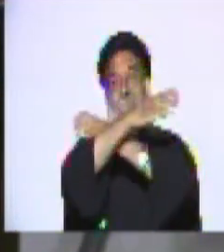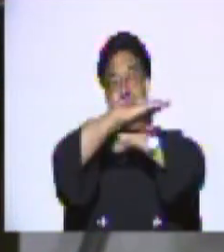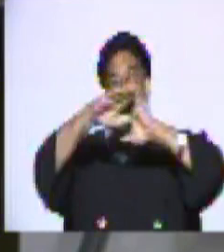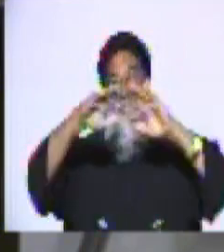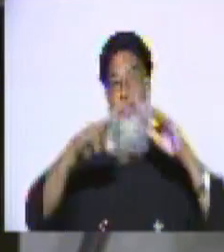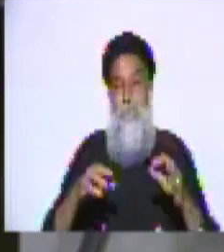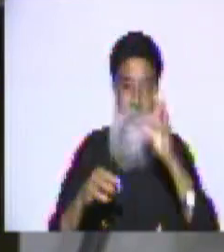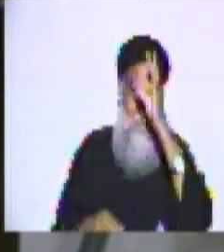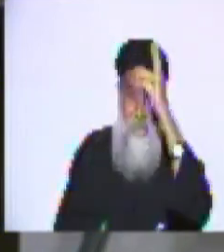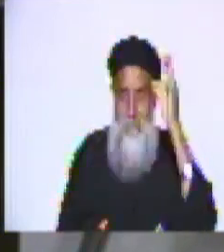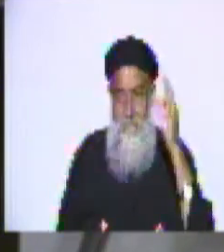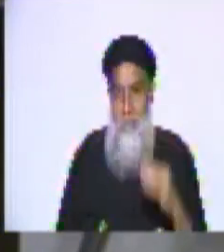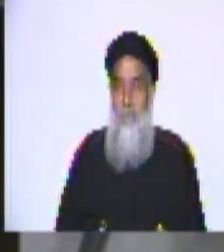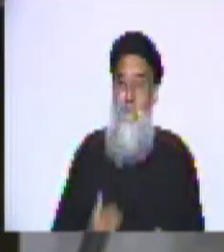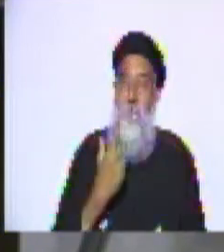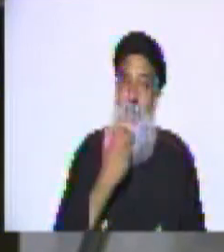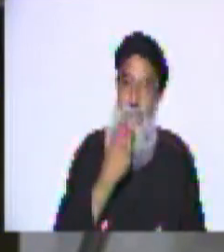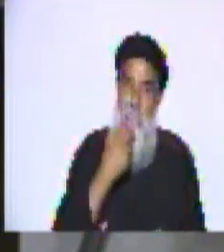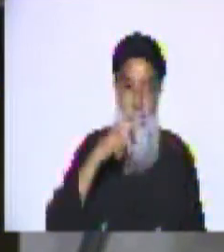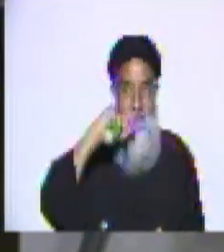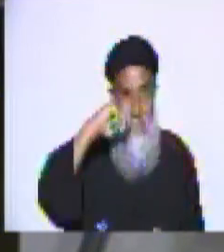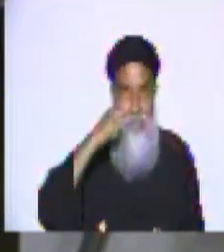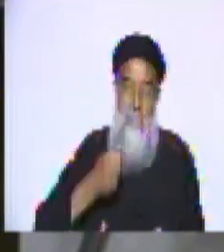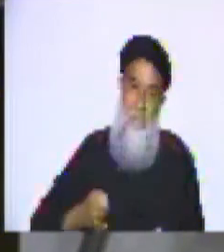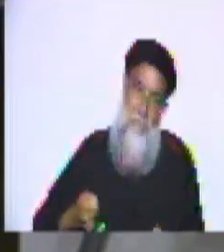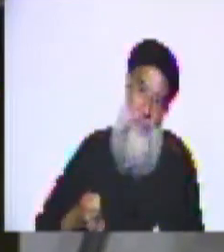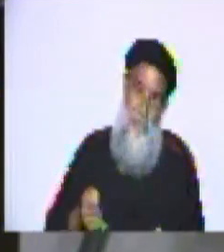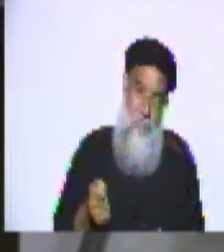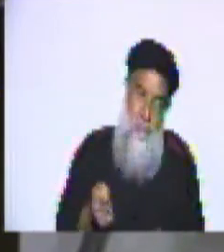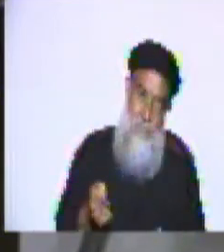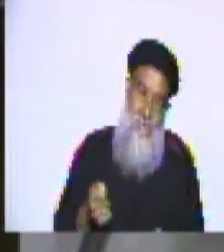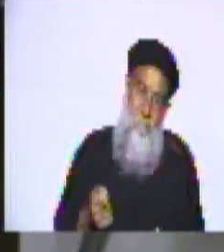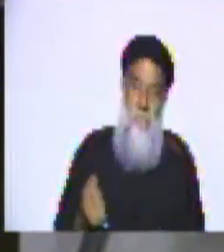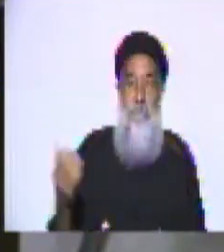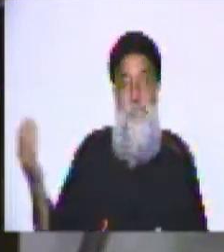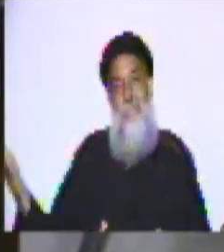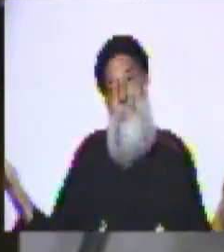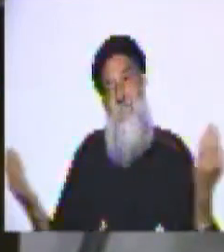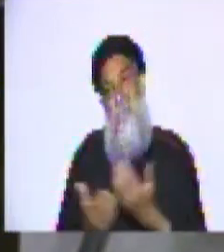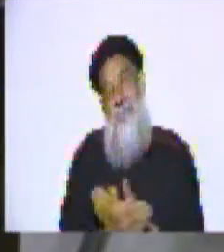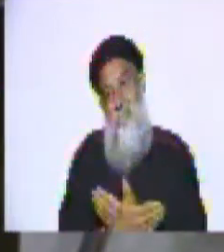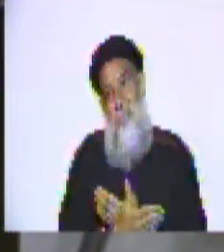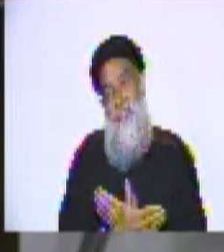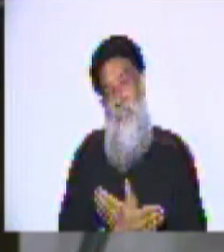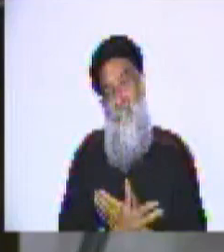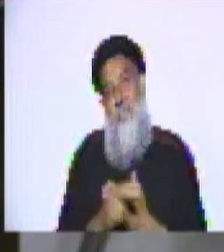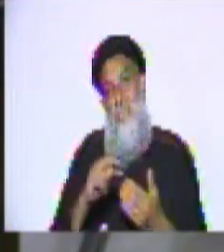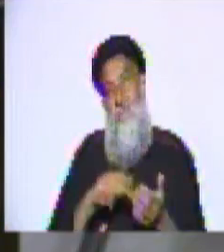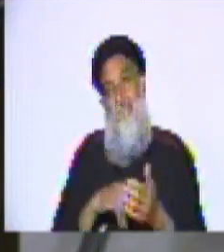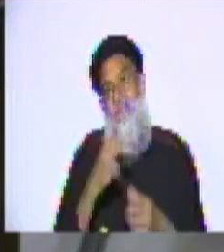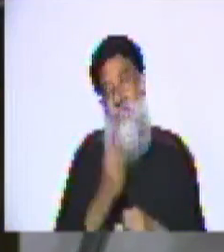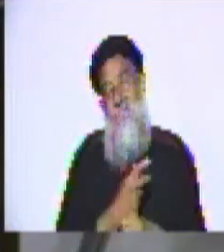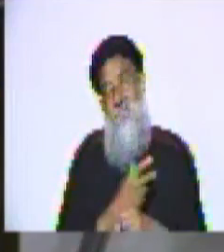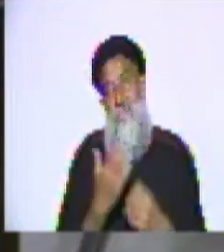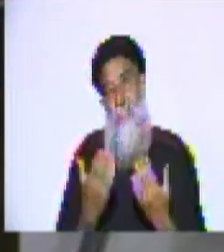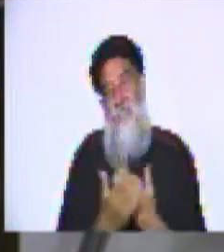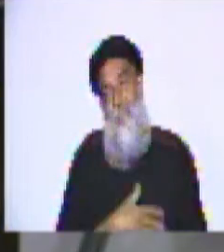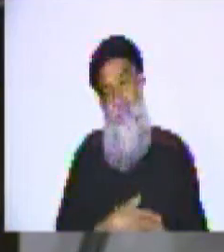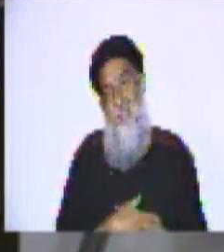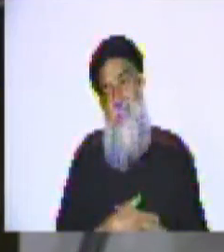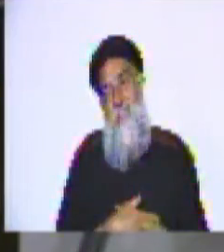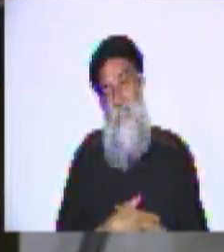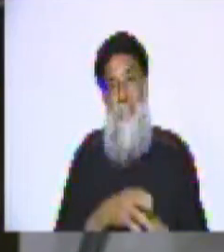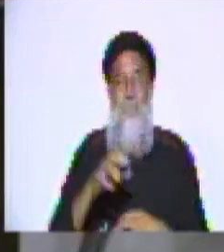يقتل حد نقول له طيب مين يقدر يدفع ثمن الخطيه دي؟ يقول